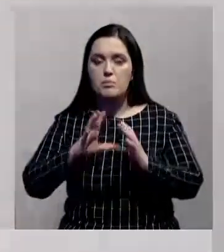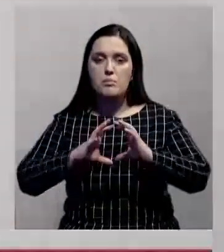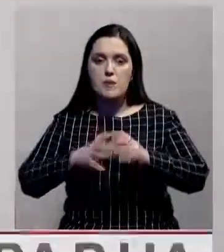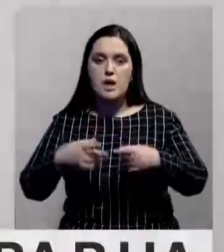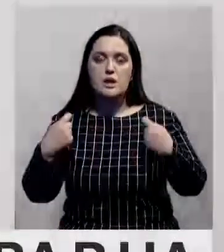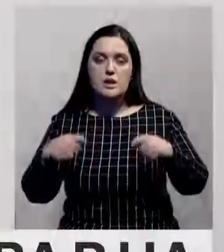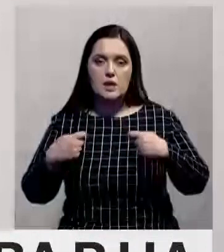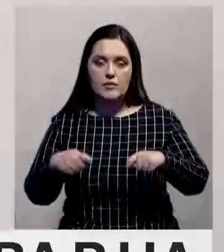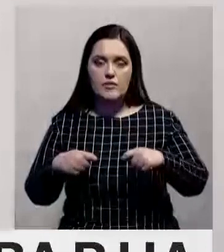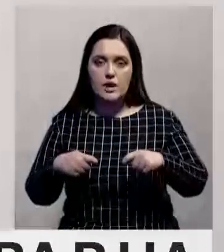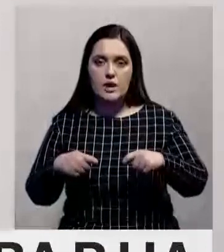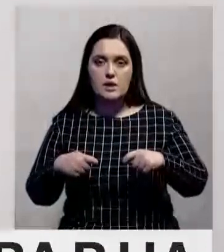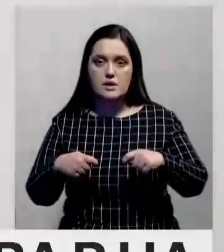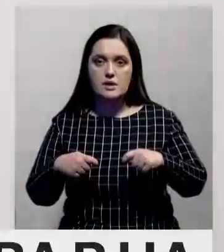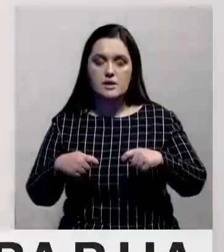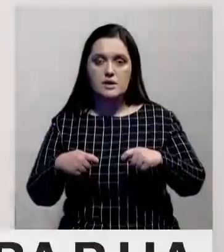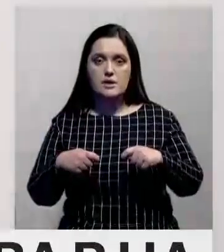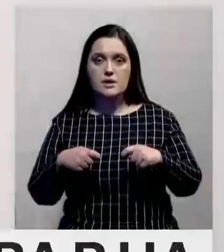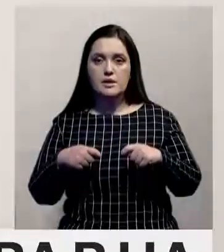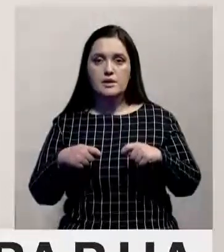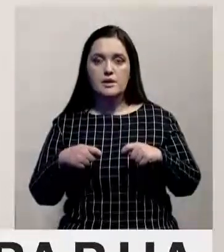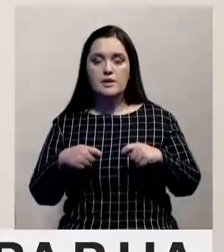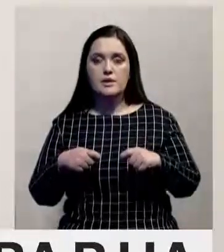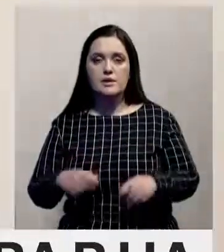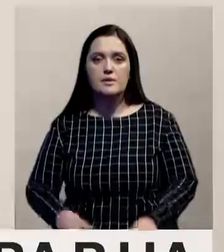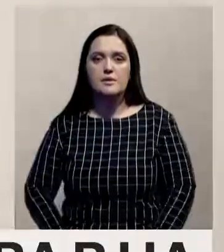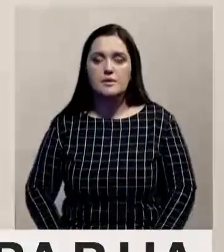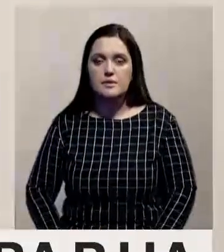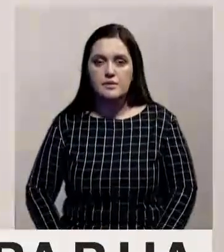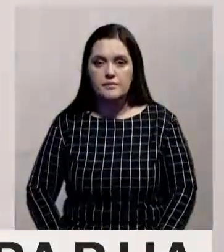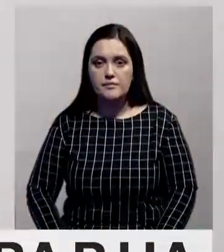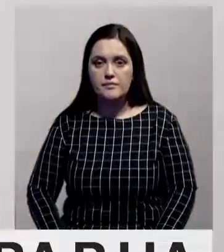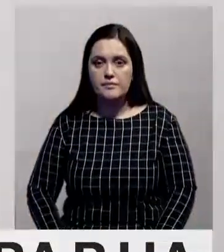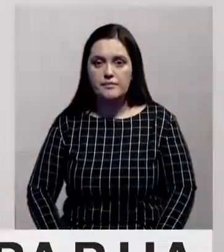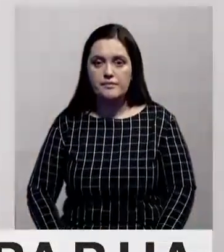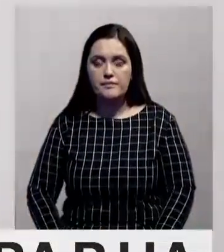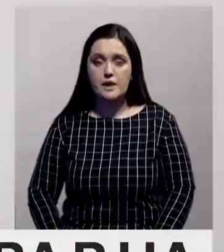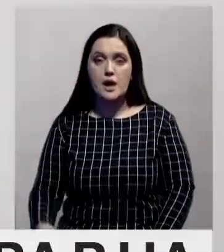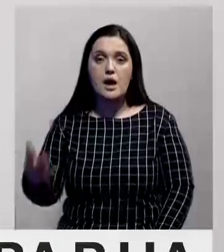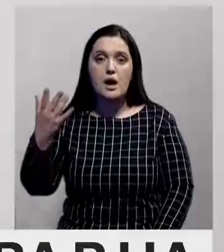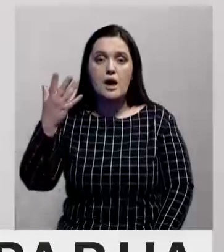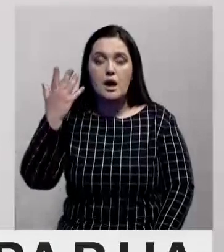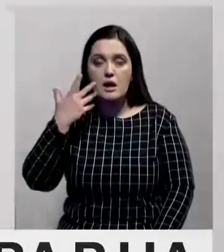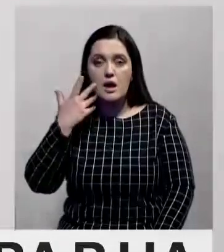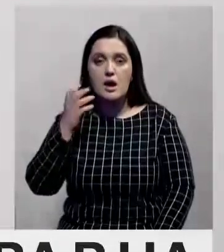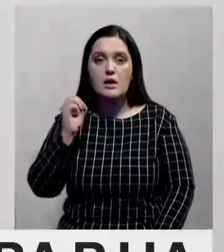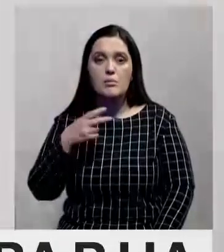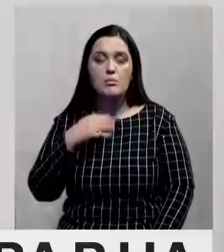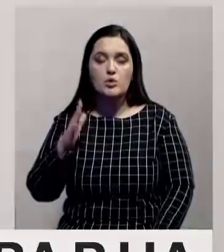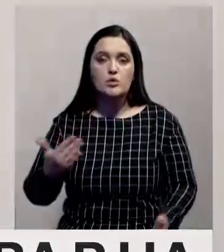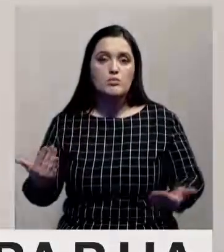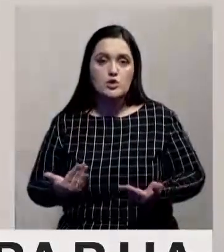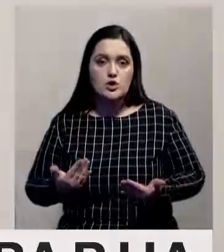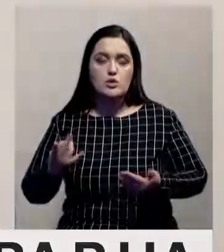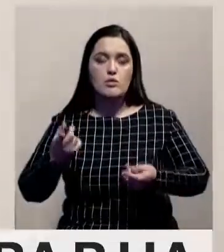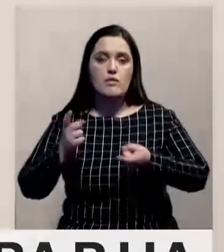мировой экономический рост. Для нас предсказуемо остается только регион в данный момент. А то есть то, как мы выстроим отношения в нашем регионе, так мы будем и жить. А